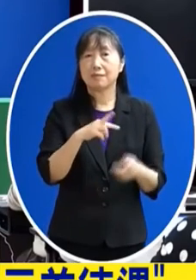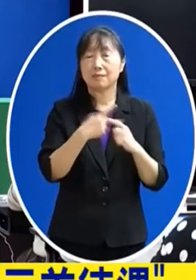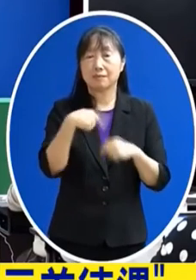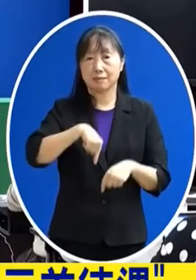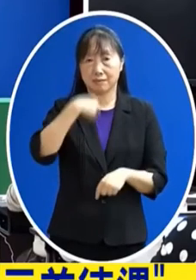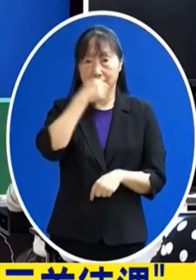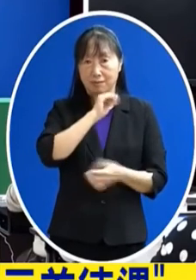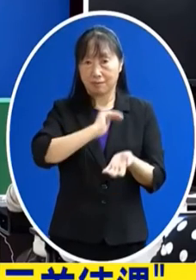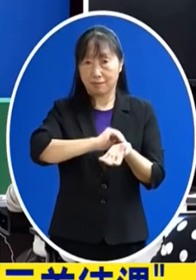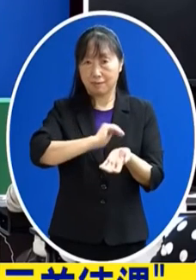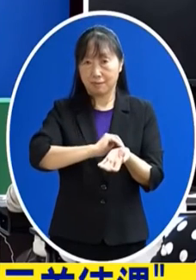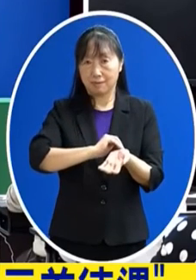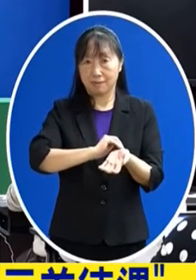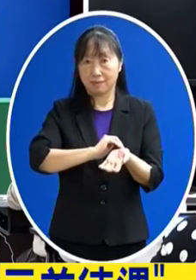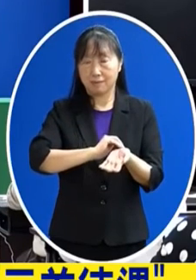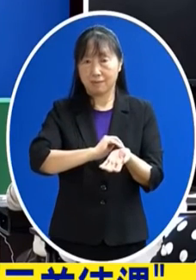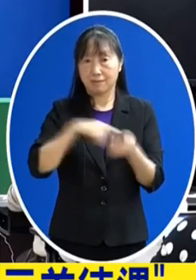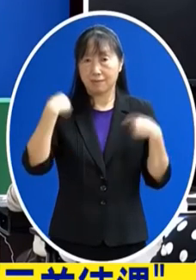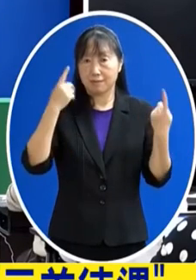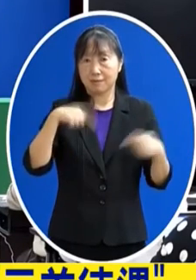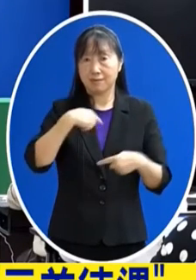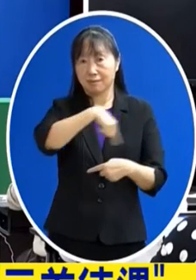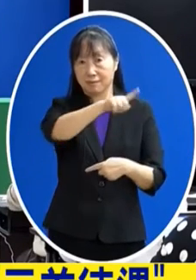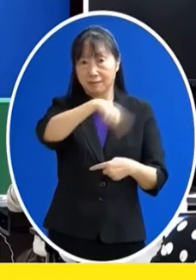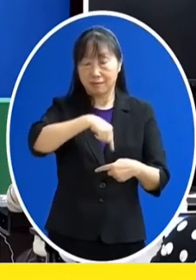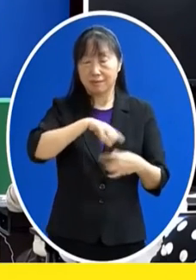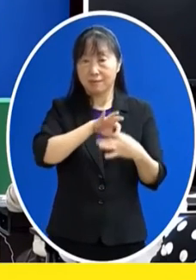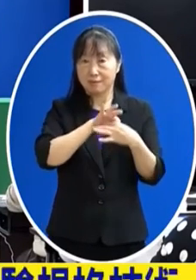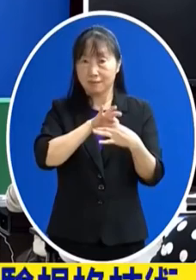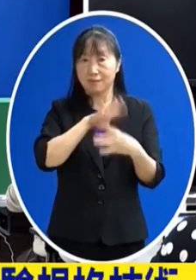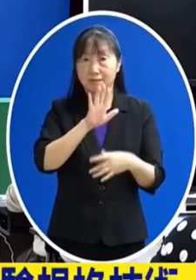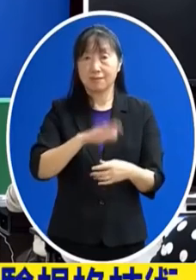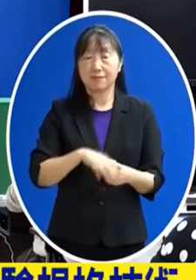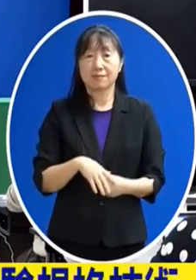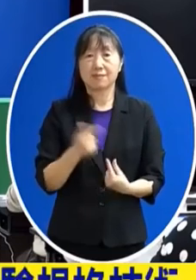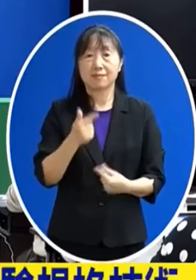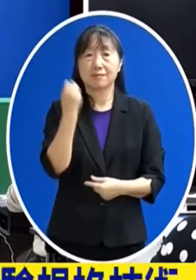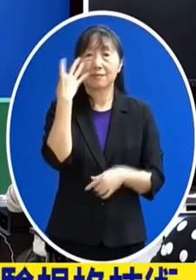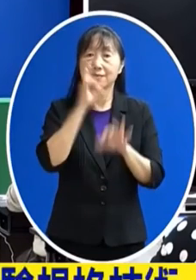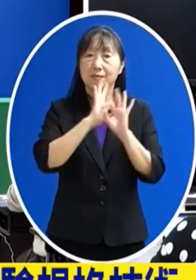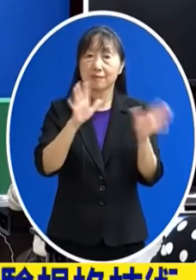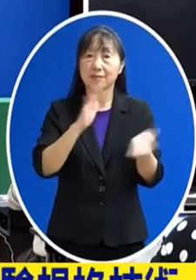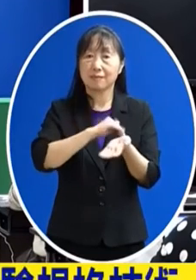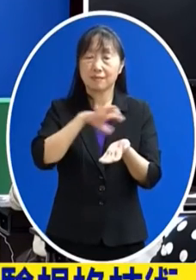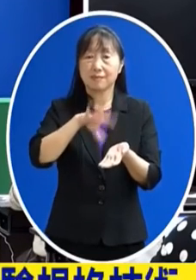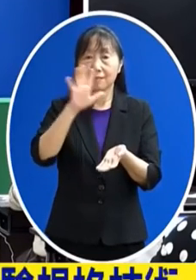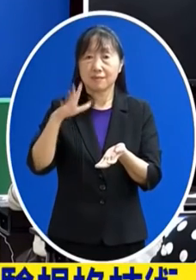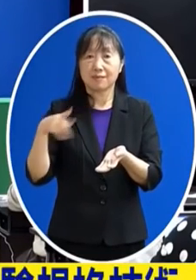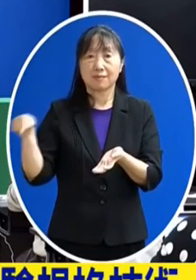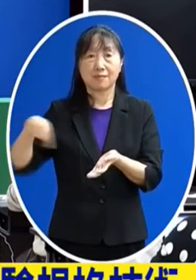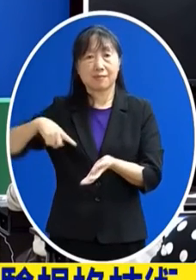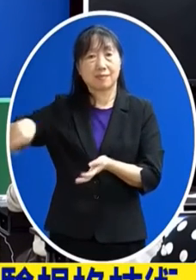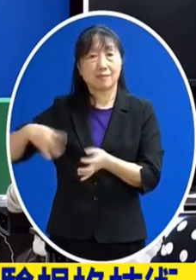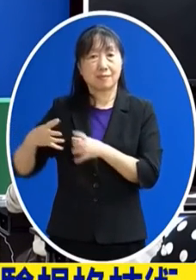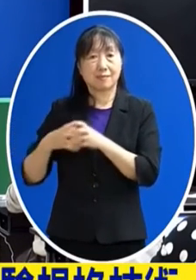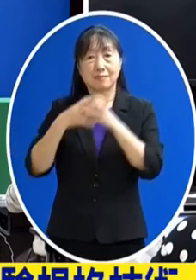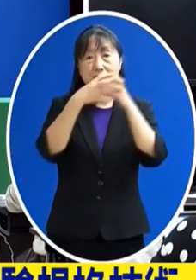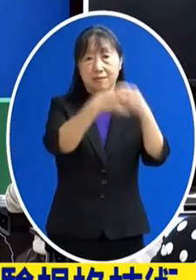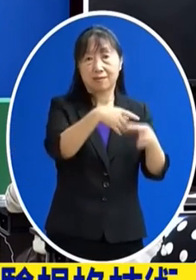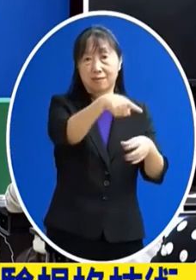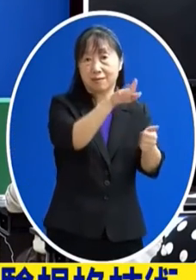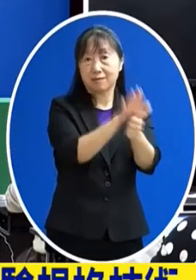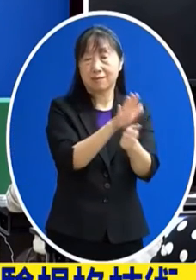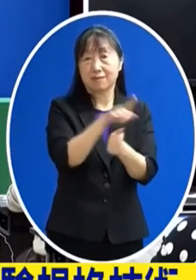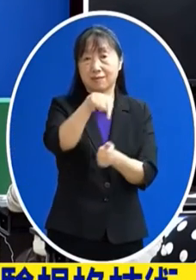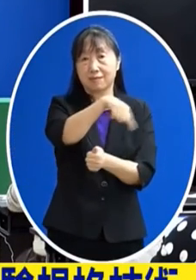湾的医疗的互动其实还蛮密切的，譬如说我们有新光医院的那个医疗人员事实上有在当地去